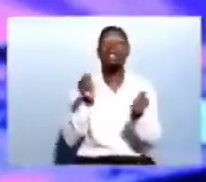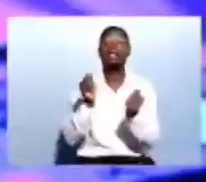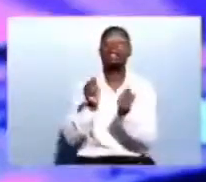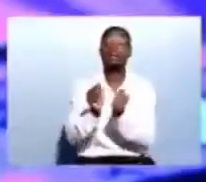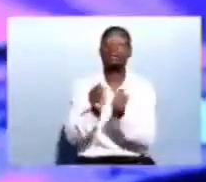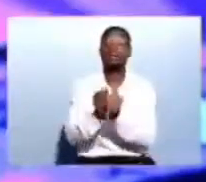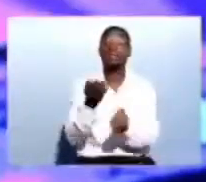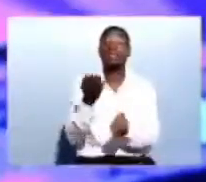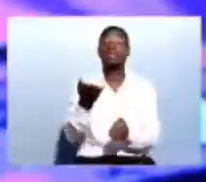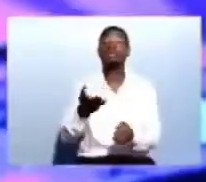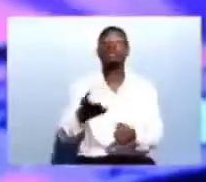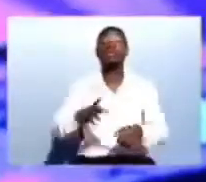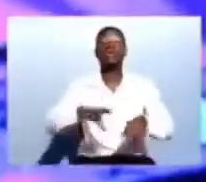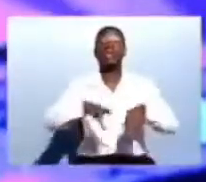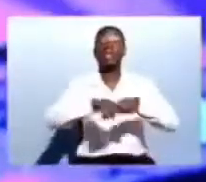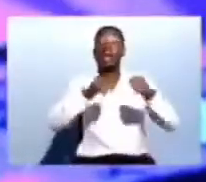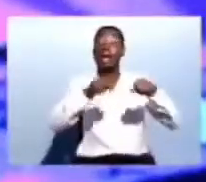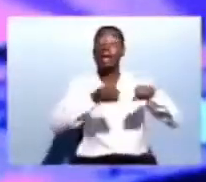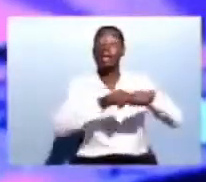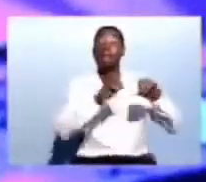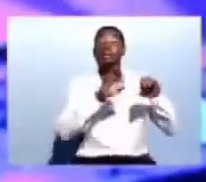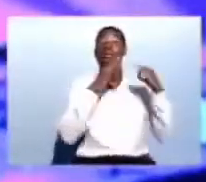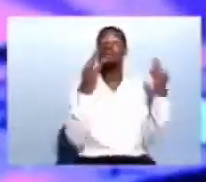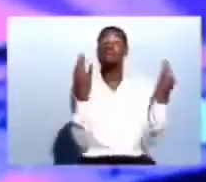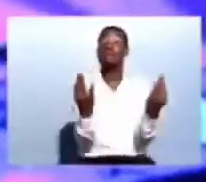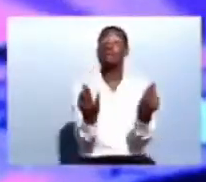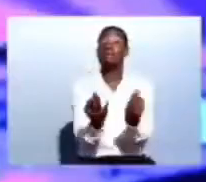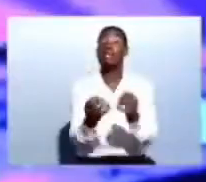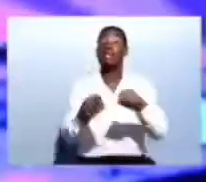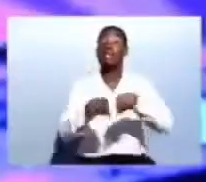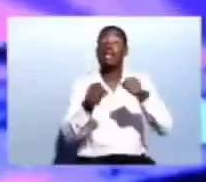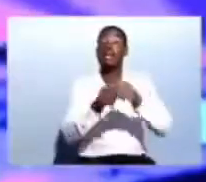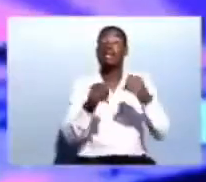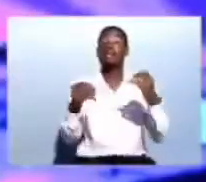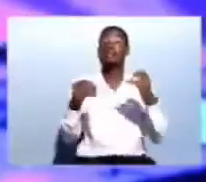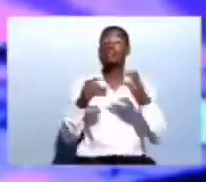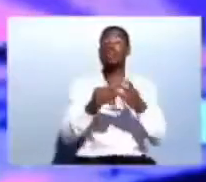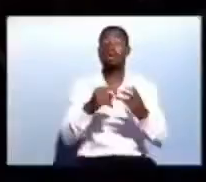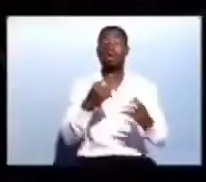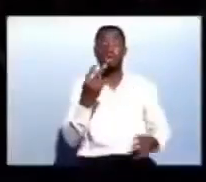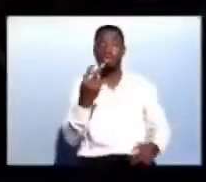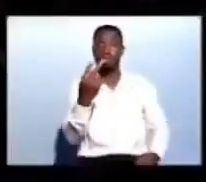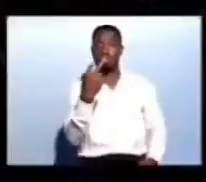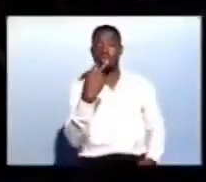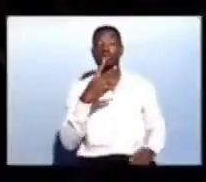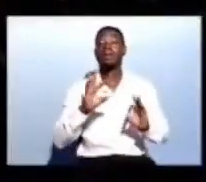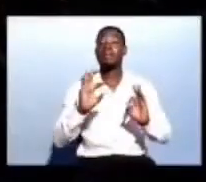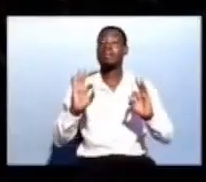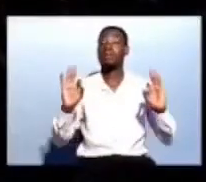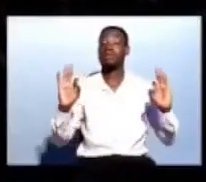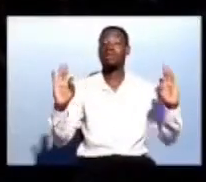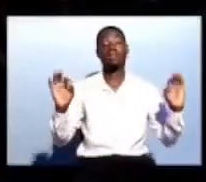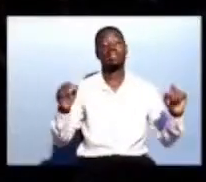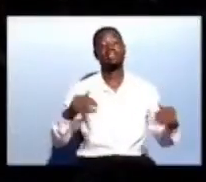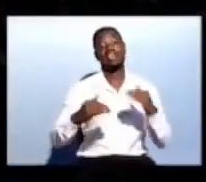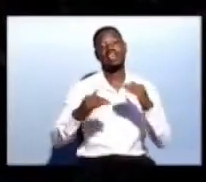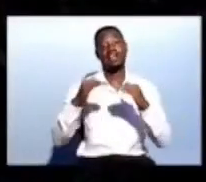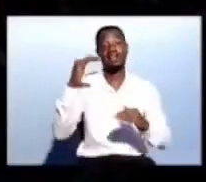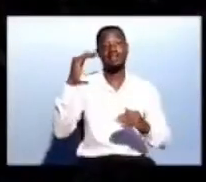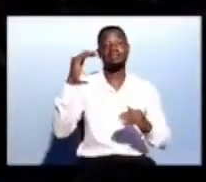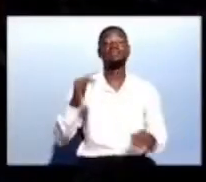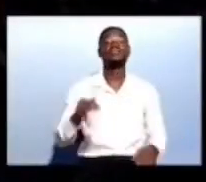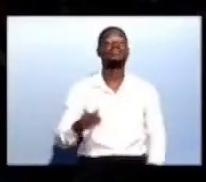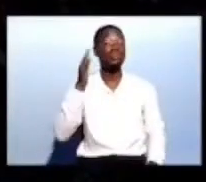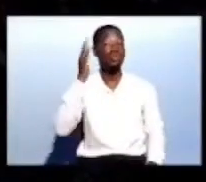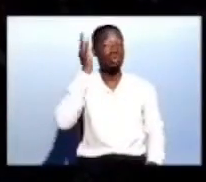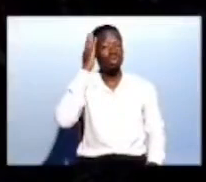know inaharibu familia, inaharibu ndoa. Lakini pia kujiona bora zaidi. Unajua